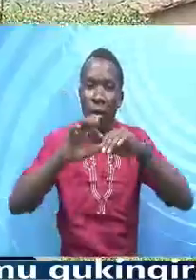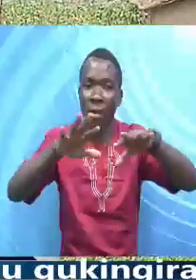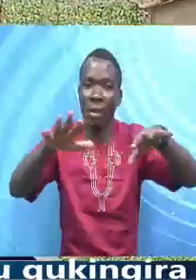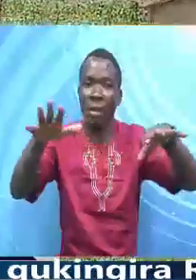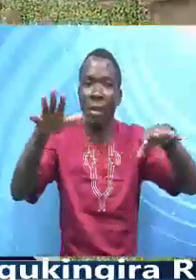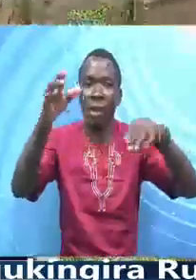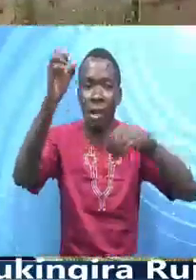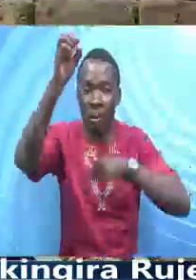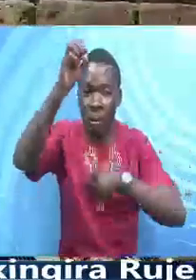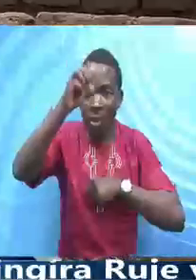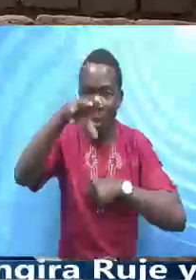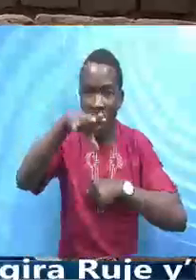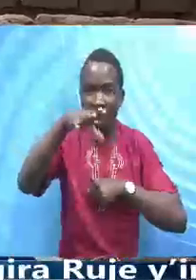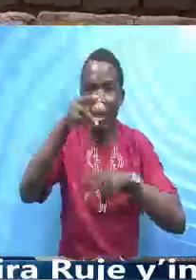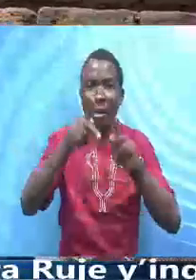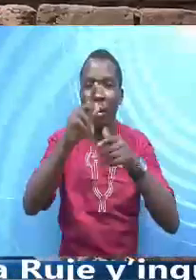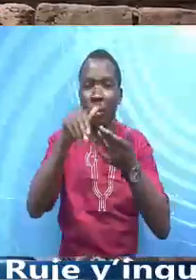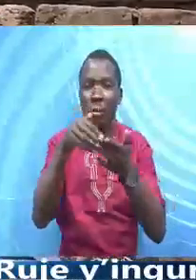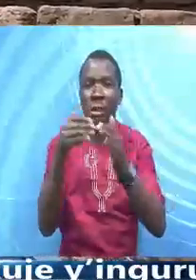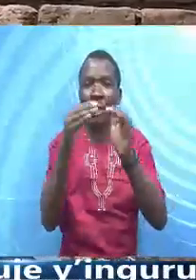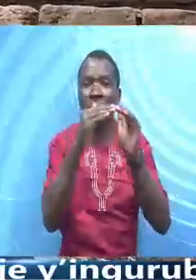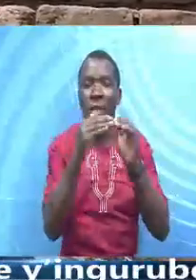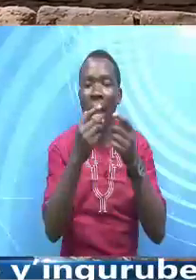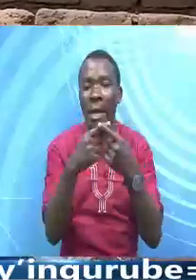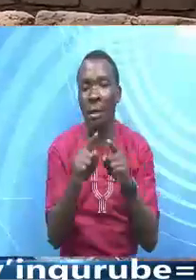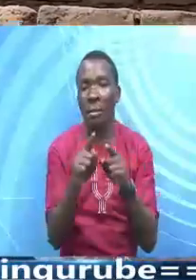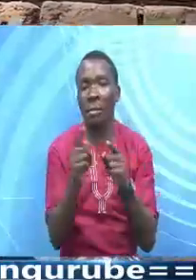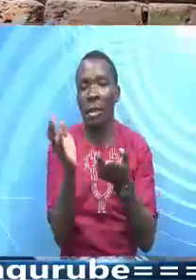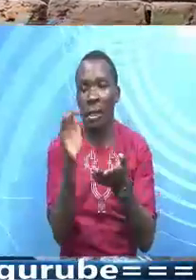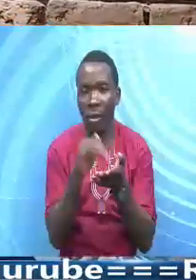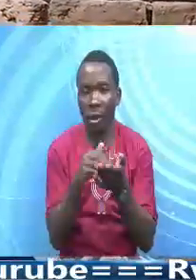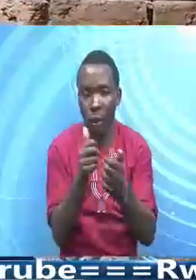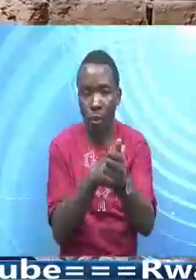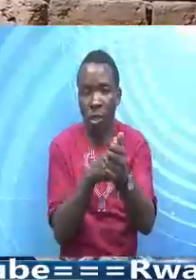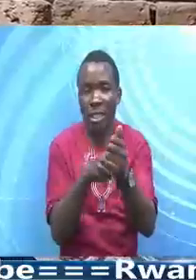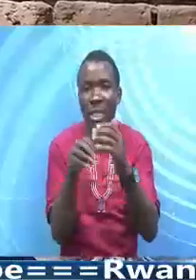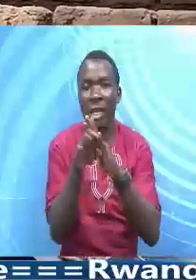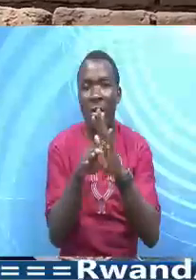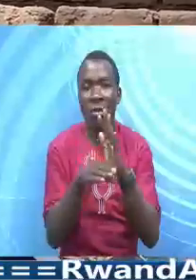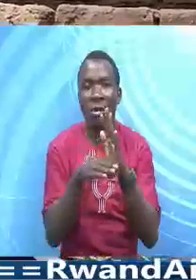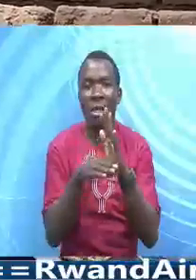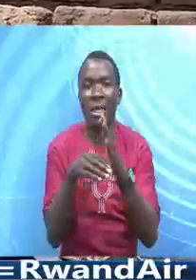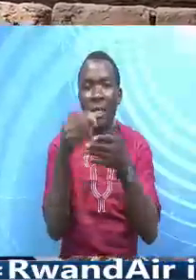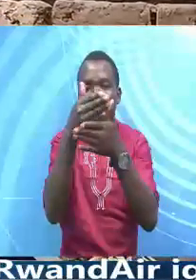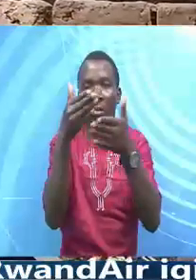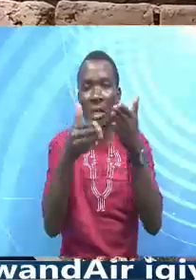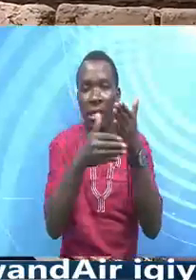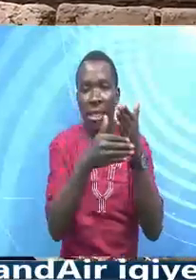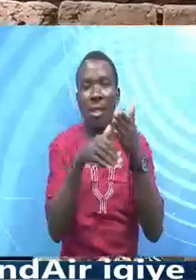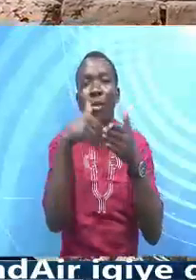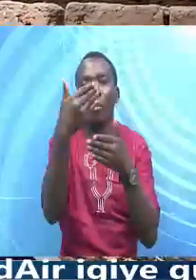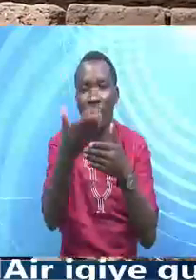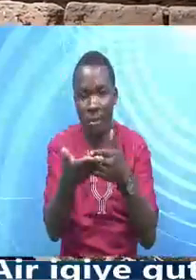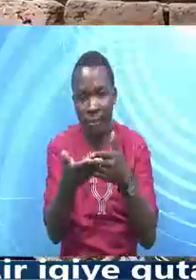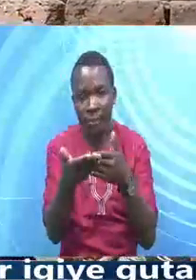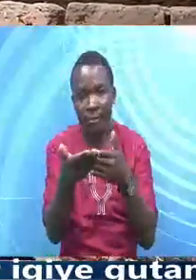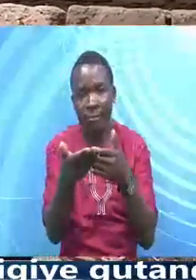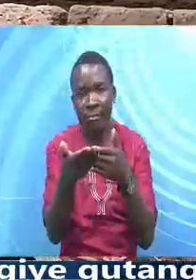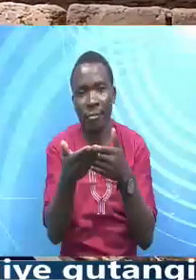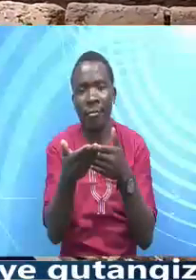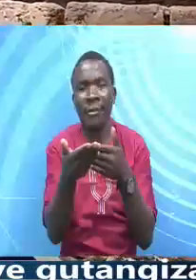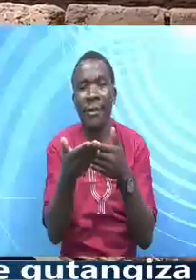bose icyarimwe, ariko nanone tugendera kuri iyo gahunda y'imiturire, tukanagendera